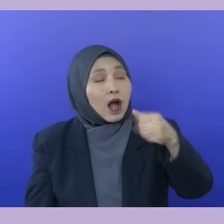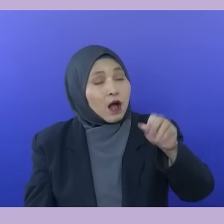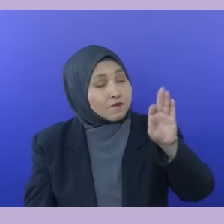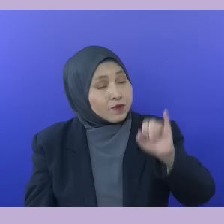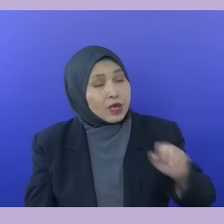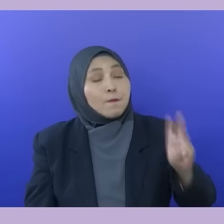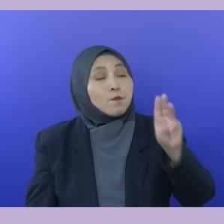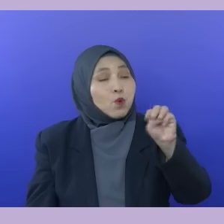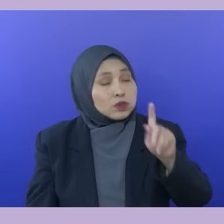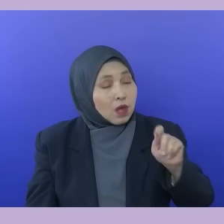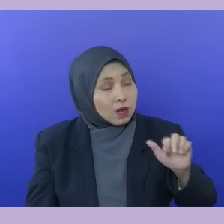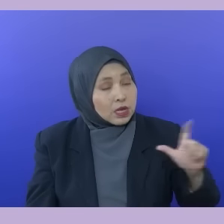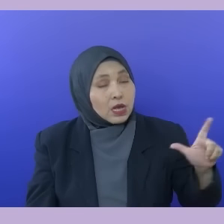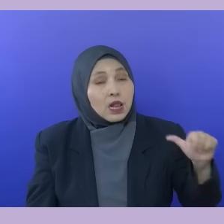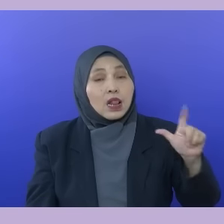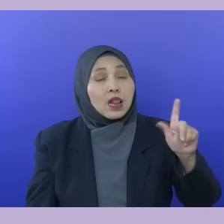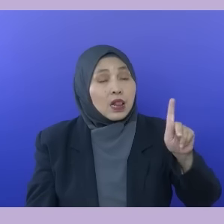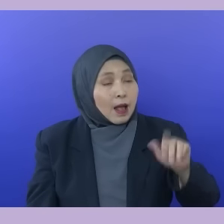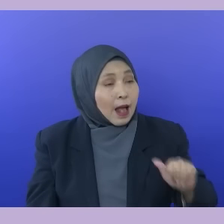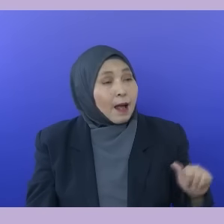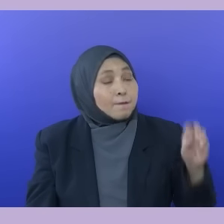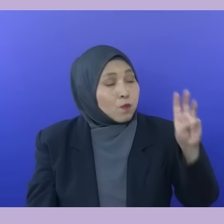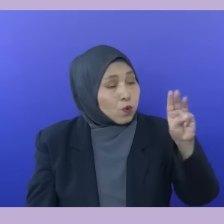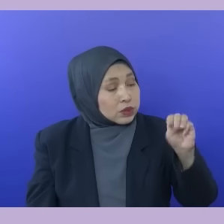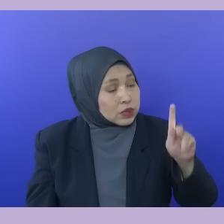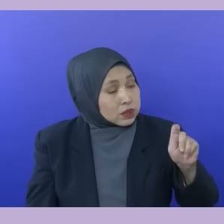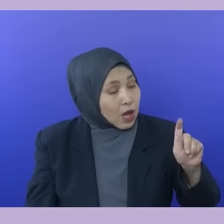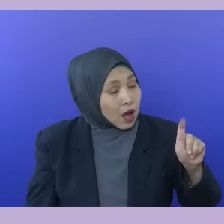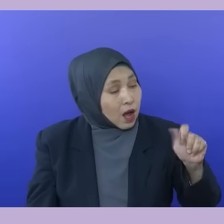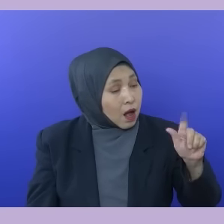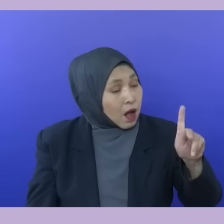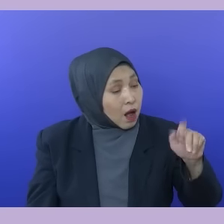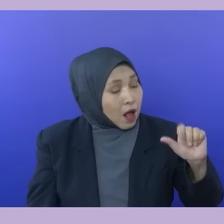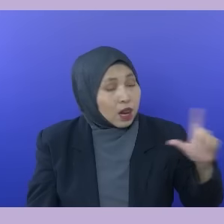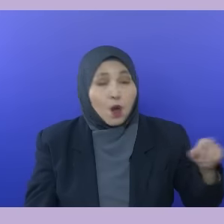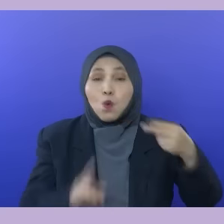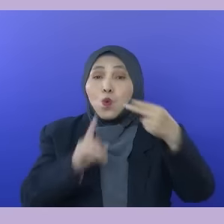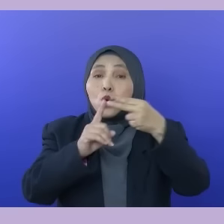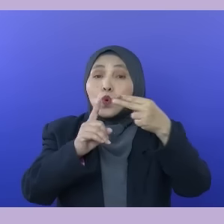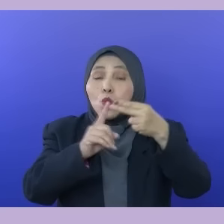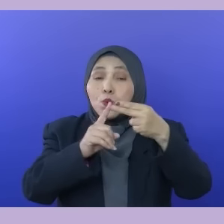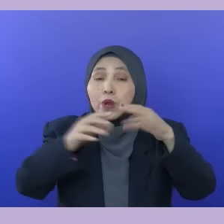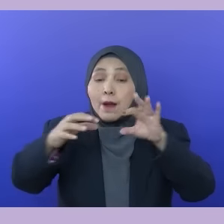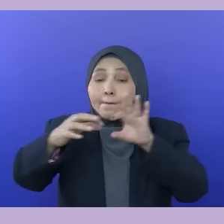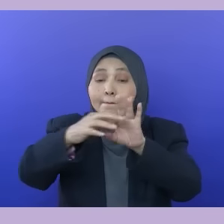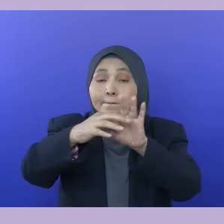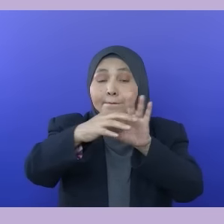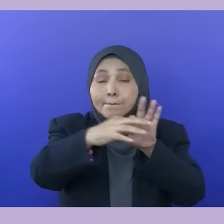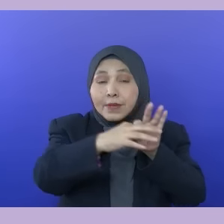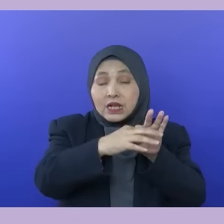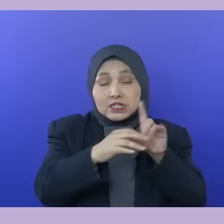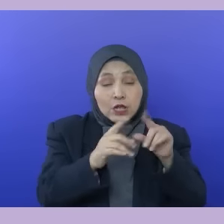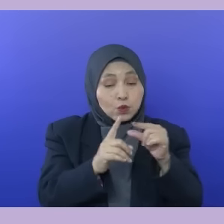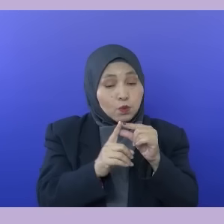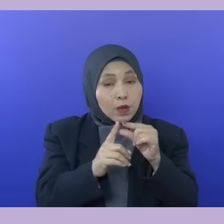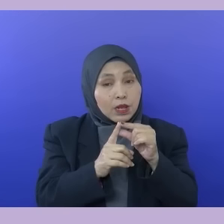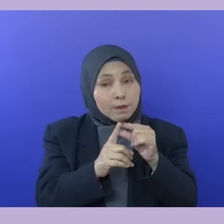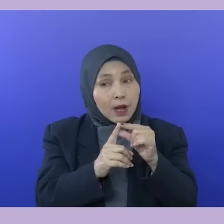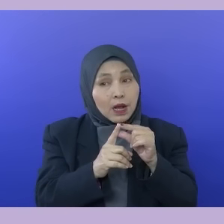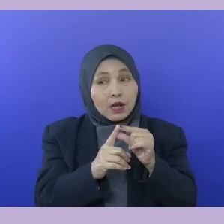mutsaqqal mad lazim Harfi mutsaqqan huruf-huruf yang bergabung dalam satu kalimat